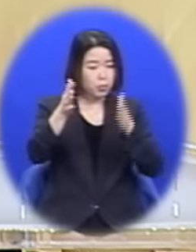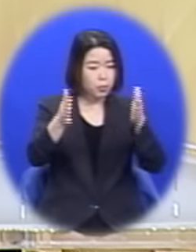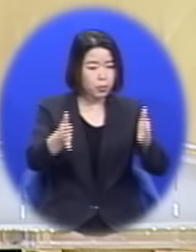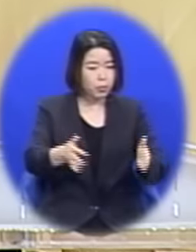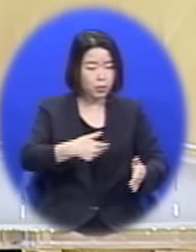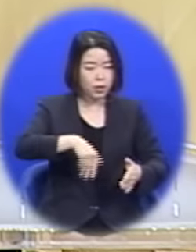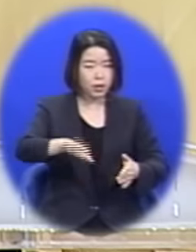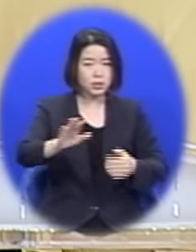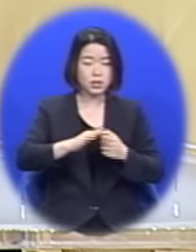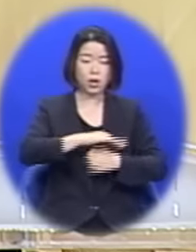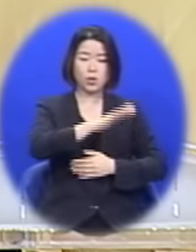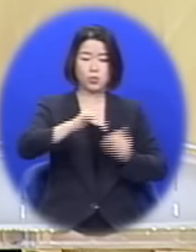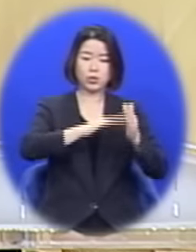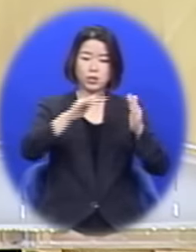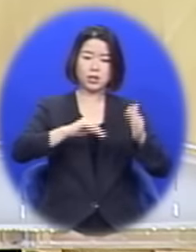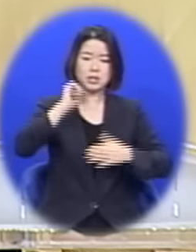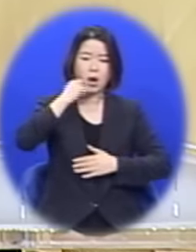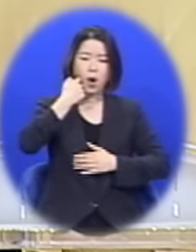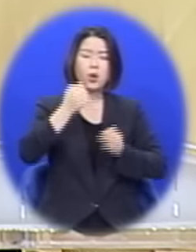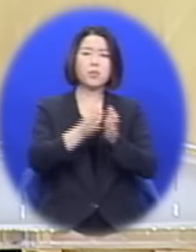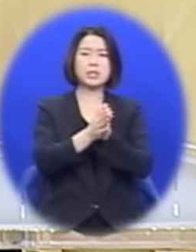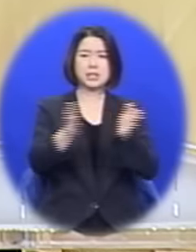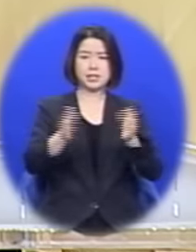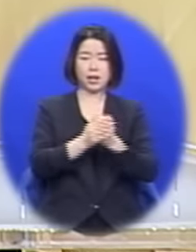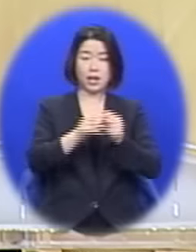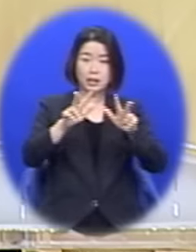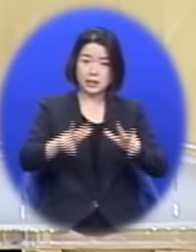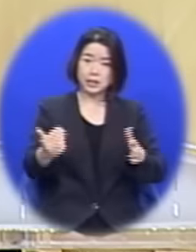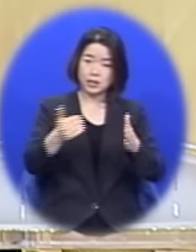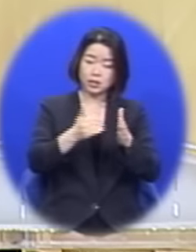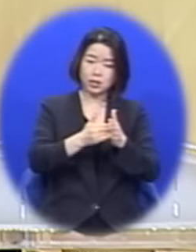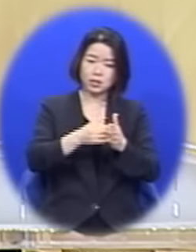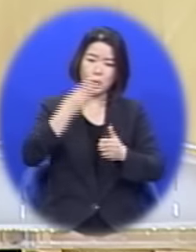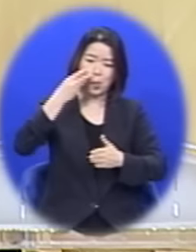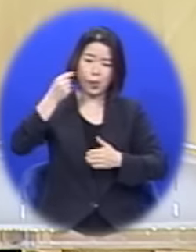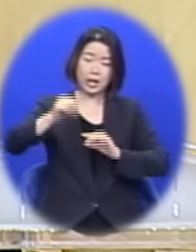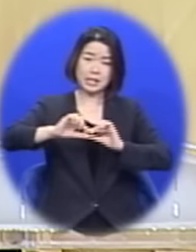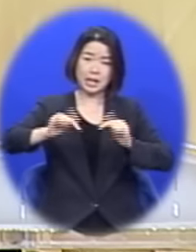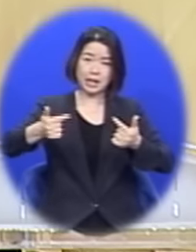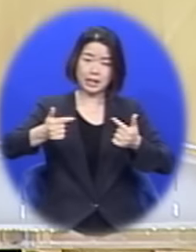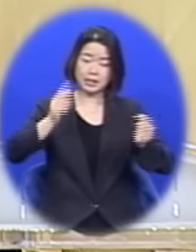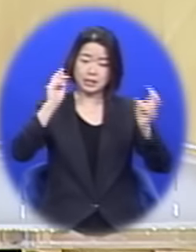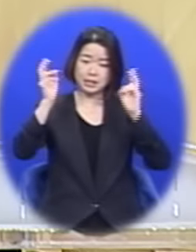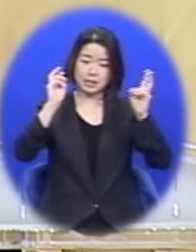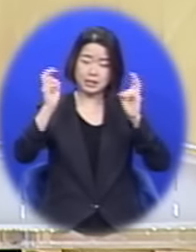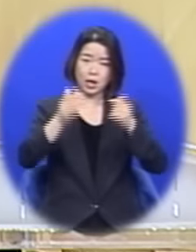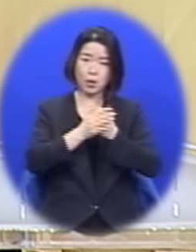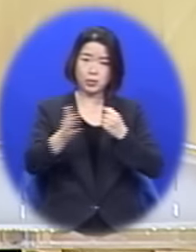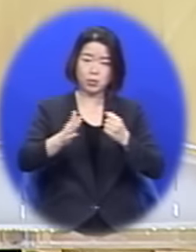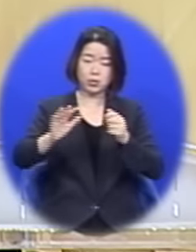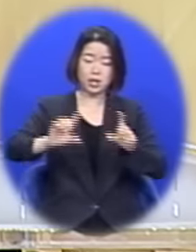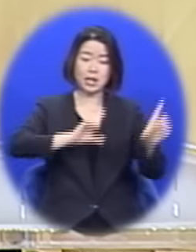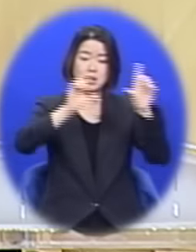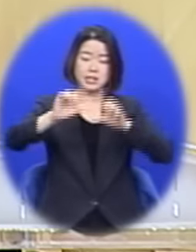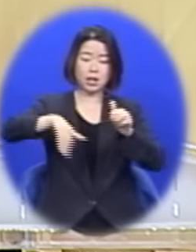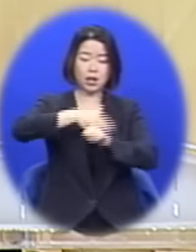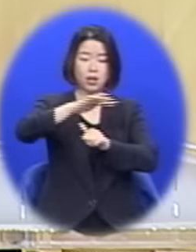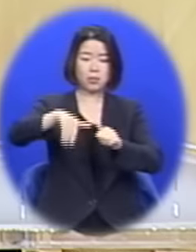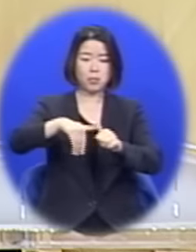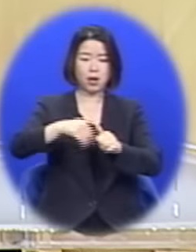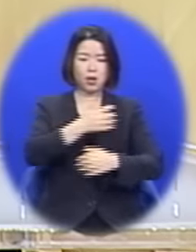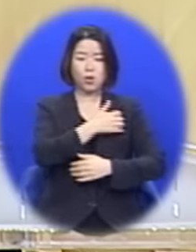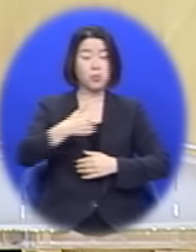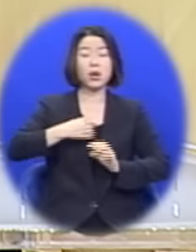가정의 어려움이 시작되었습니다. 지금까지 원활하지 못했던 사업의 성과로 생활 형편이 넉넉하지